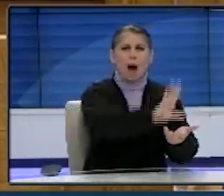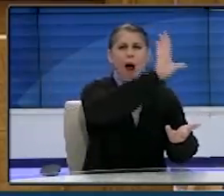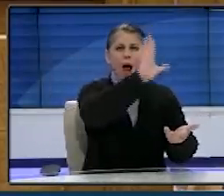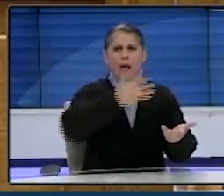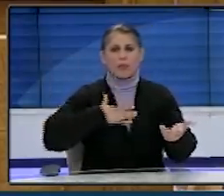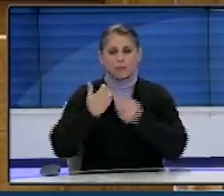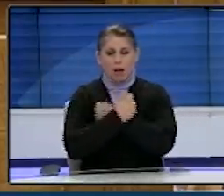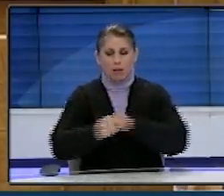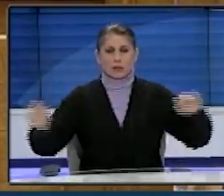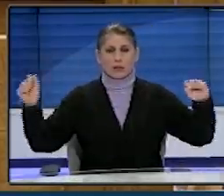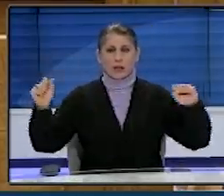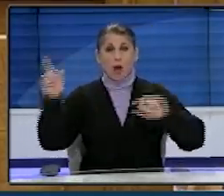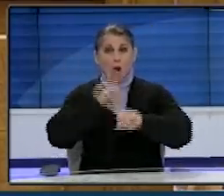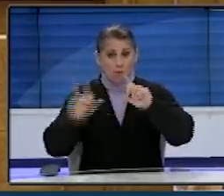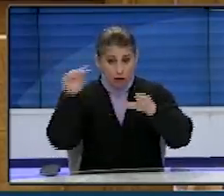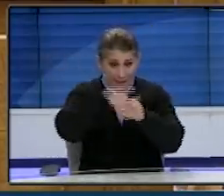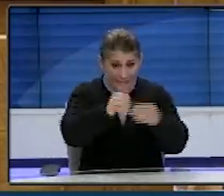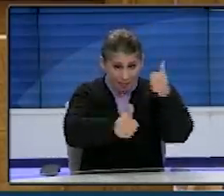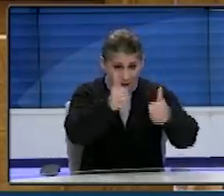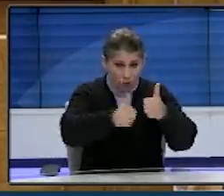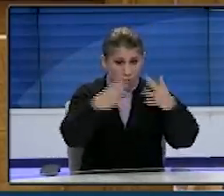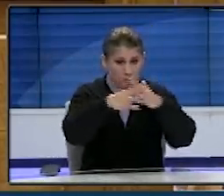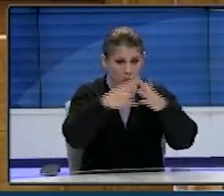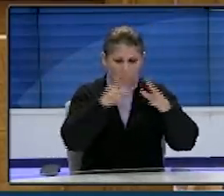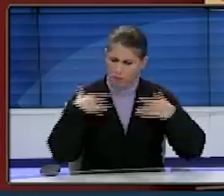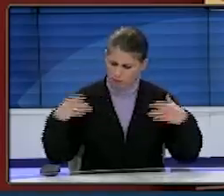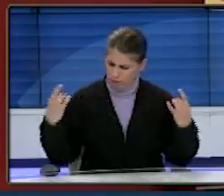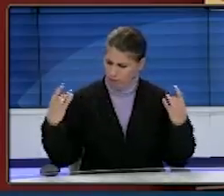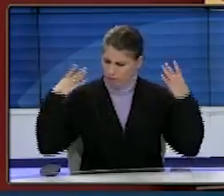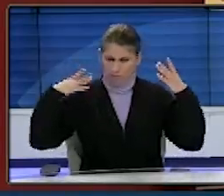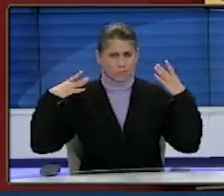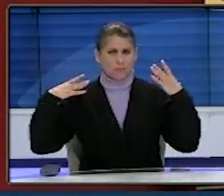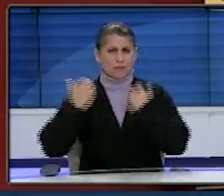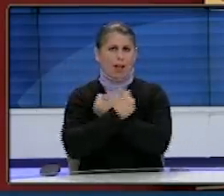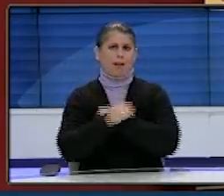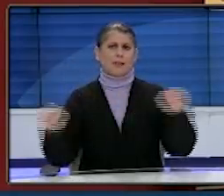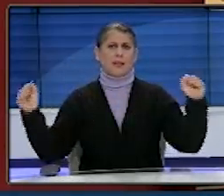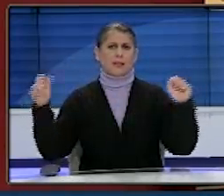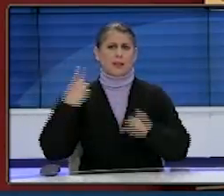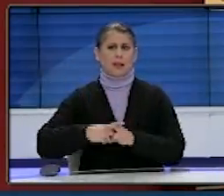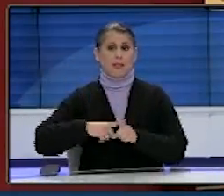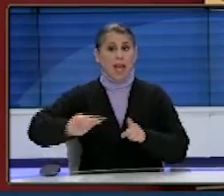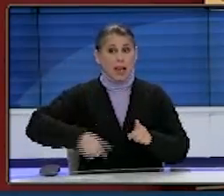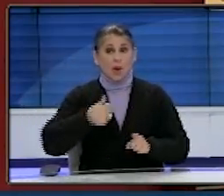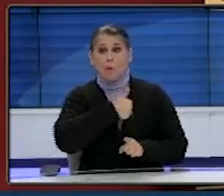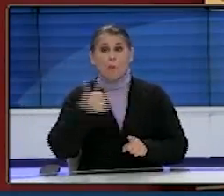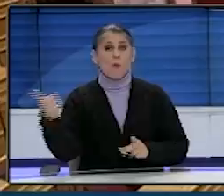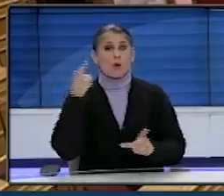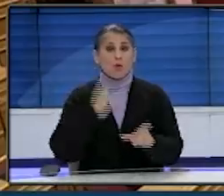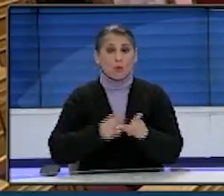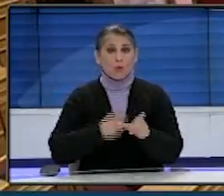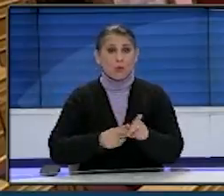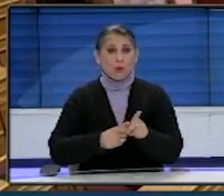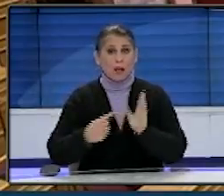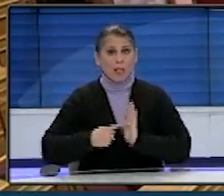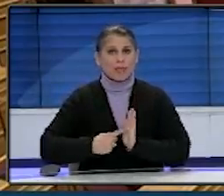που συμμετέχουν στους ανταγωνισμούς και στους πολέμους. Τους ενοχλεί που μόνο το ΚΚΕ